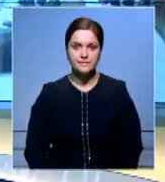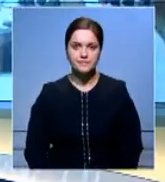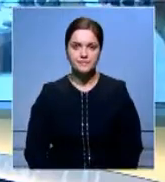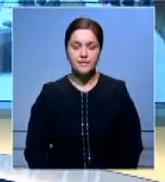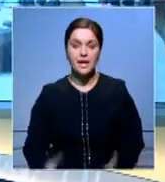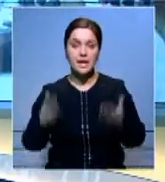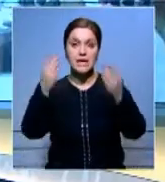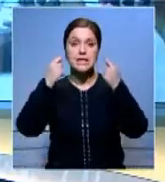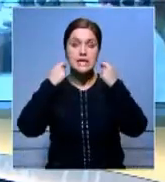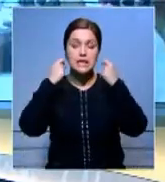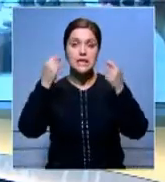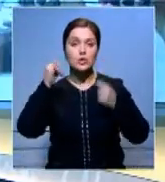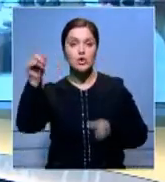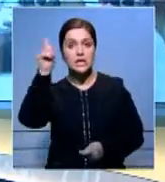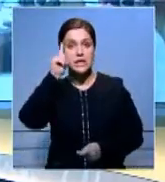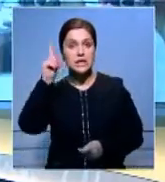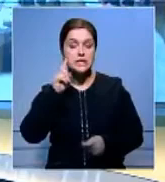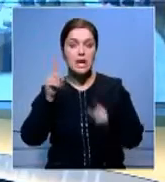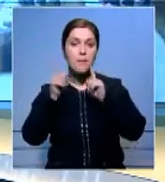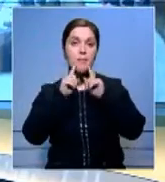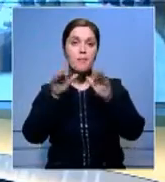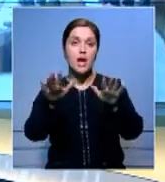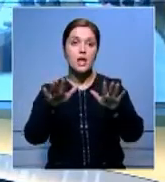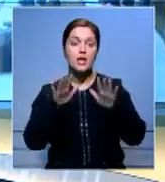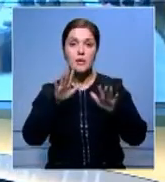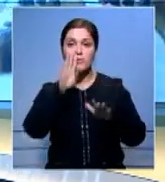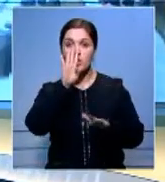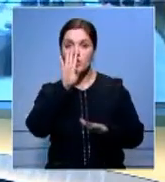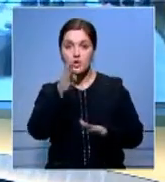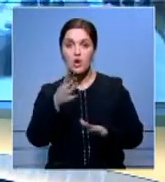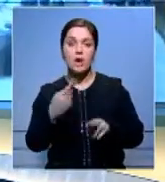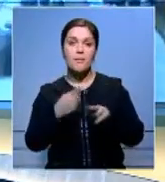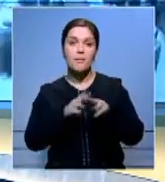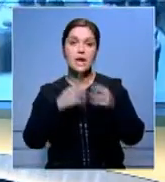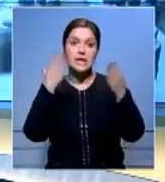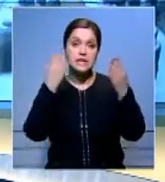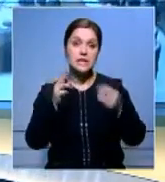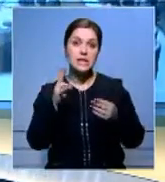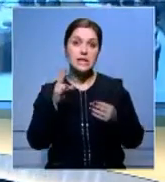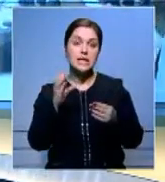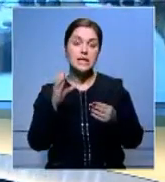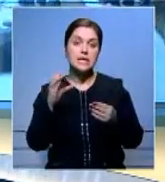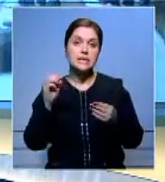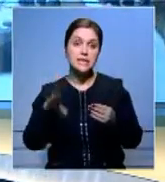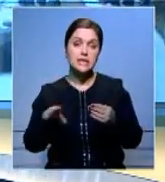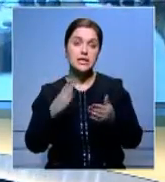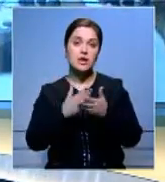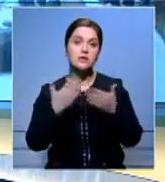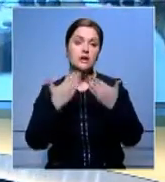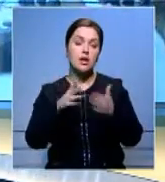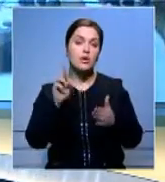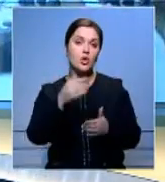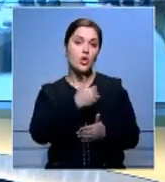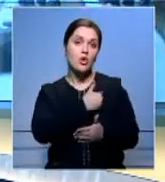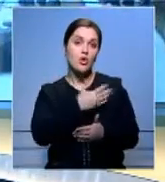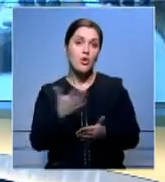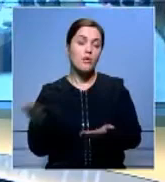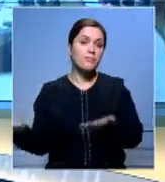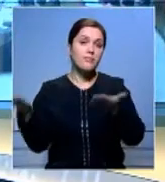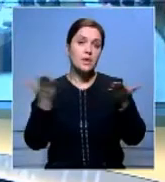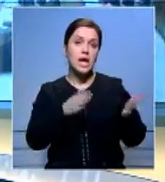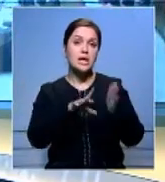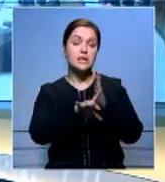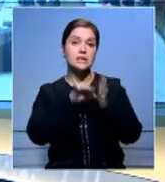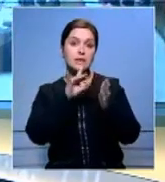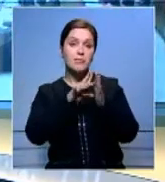День рождения отмечает и израильский парламент. Уже 4-й год подряд в этот день Кнессет распахивает свои двери для всех желающих. А